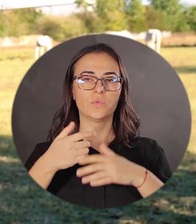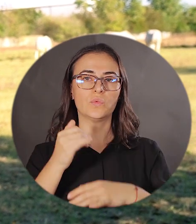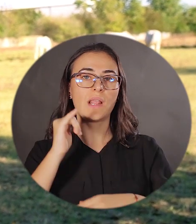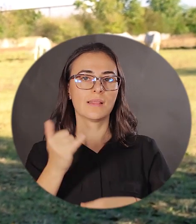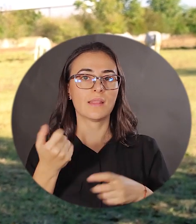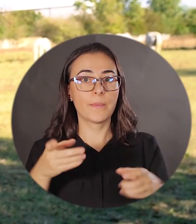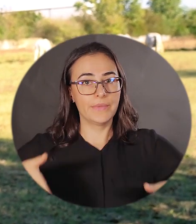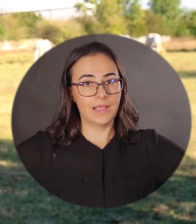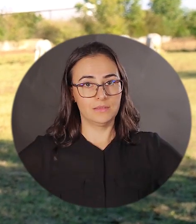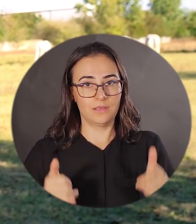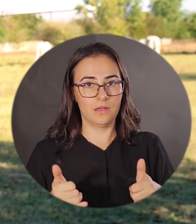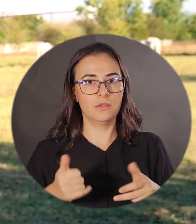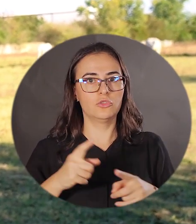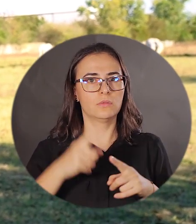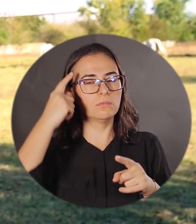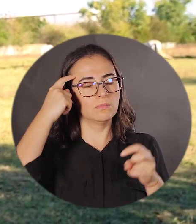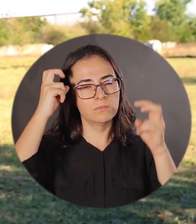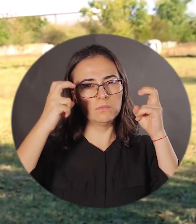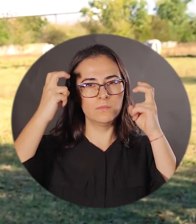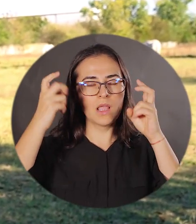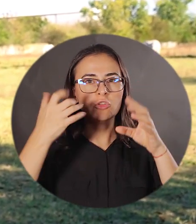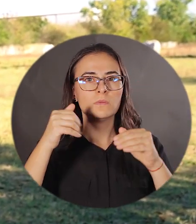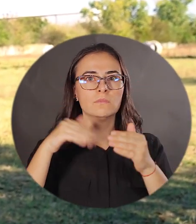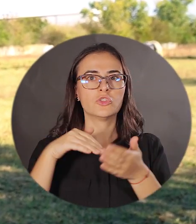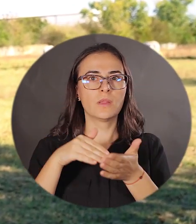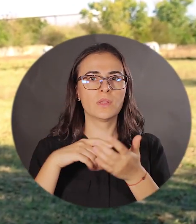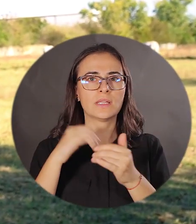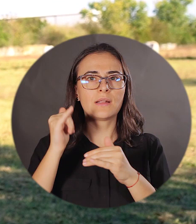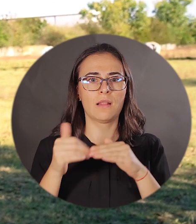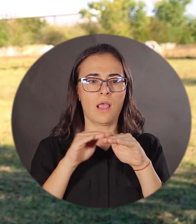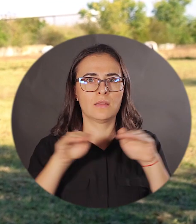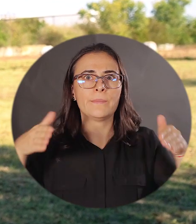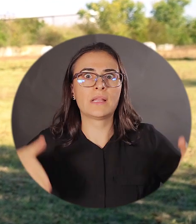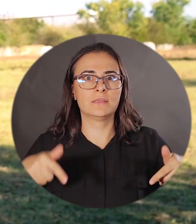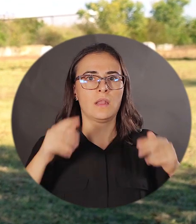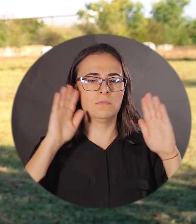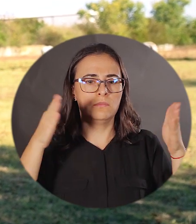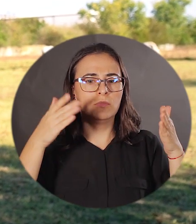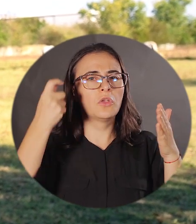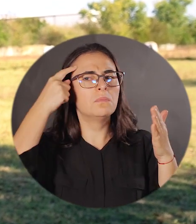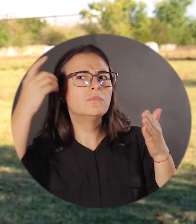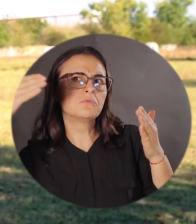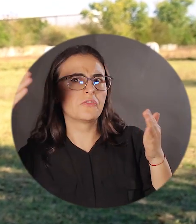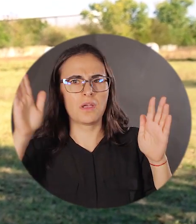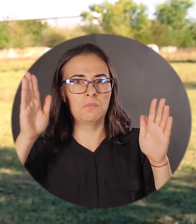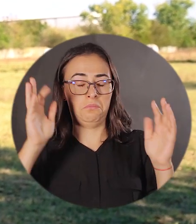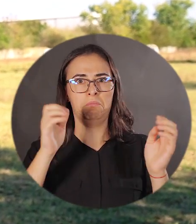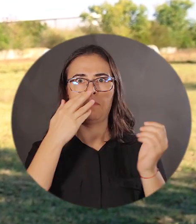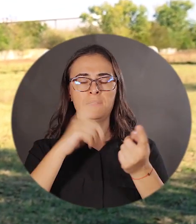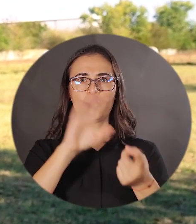Este o tehnică care schimbă această realitate. Și când tu ești conștient, prezent cu tine și